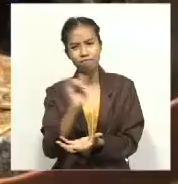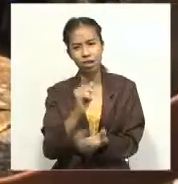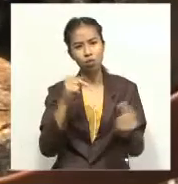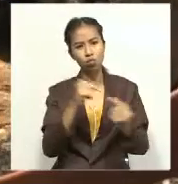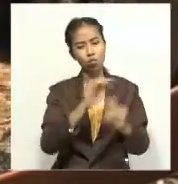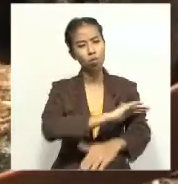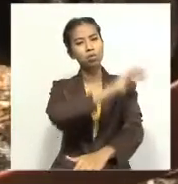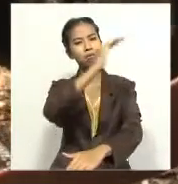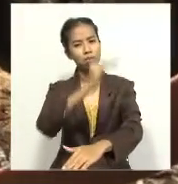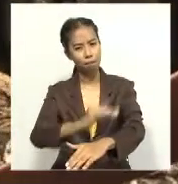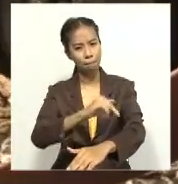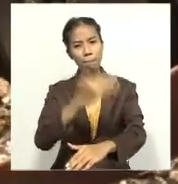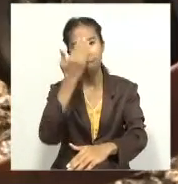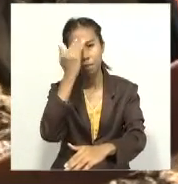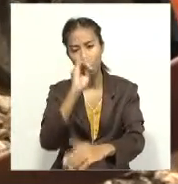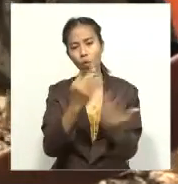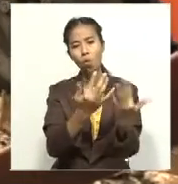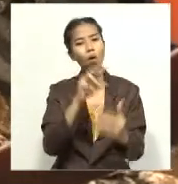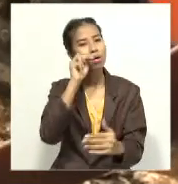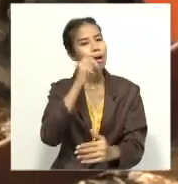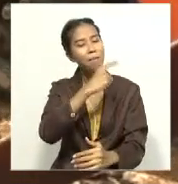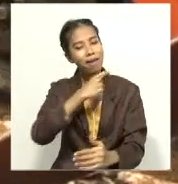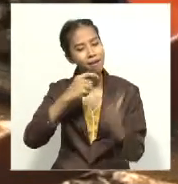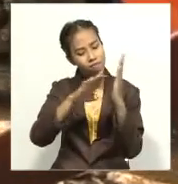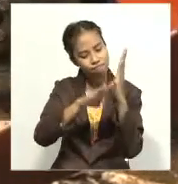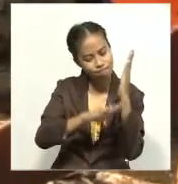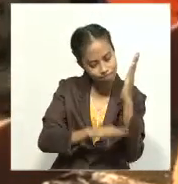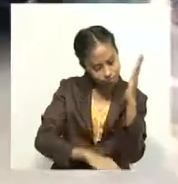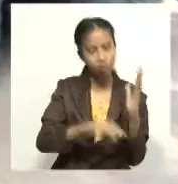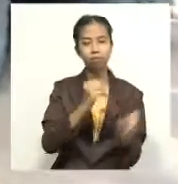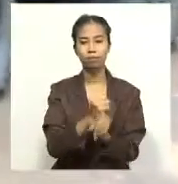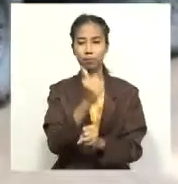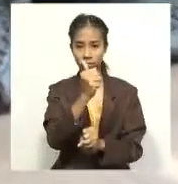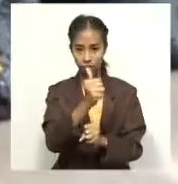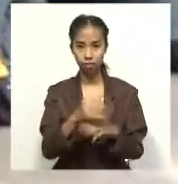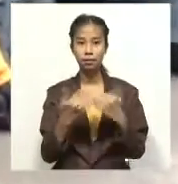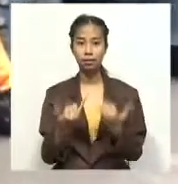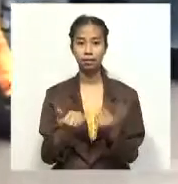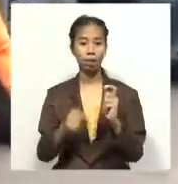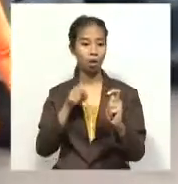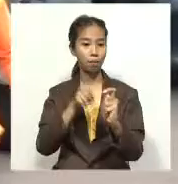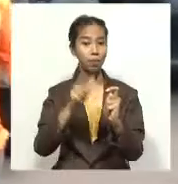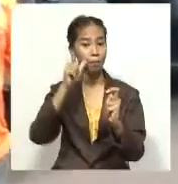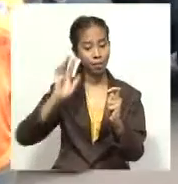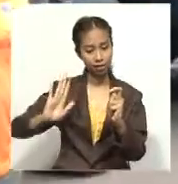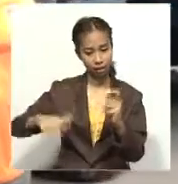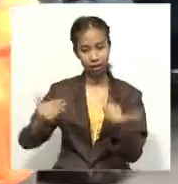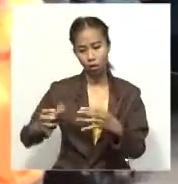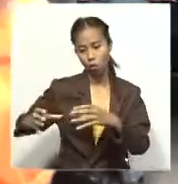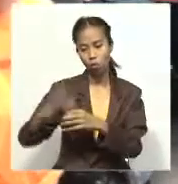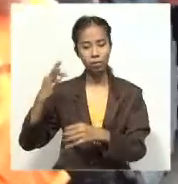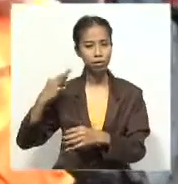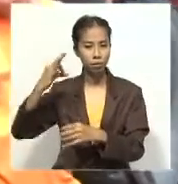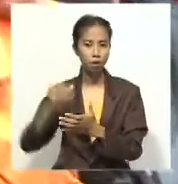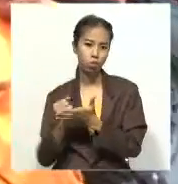วงต้องรอระดับน้ำลดลงตามธรรมชาติก่อนถึงจะสามารถดำเนินการต่อไปได้โดยทางอำเภอแม่สายได้มีการเตรียมระดมจิตอาส